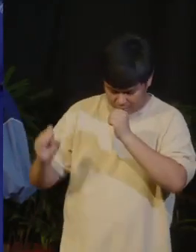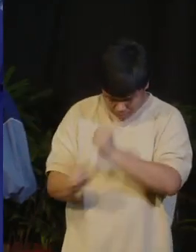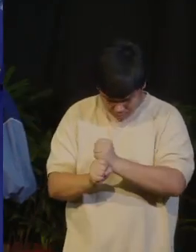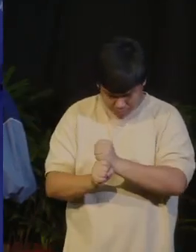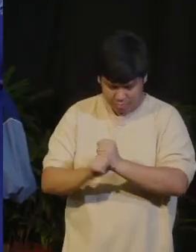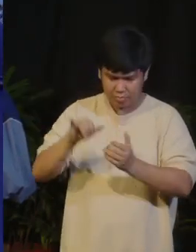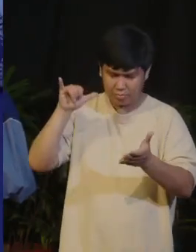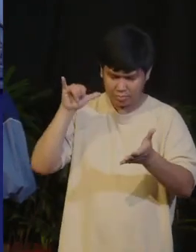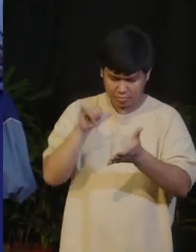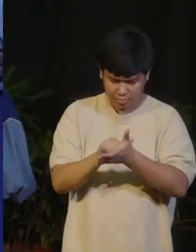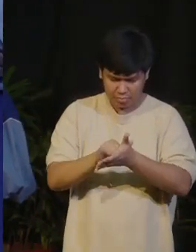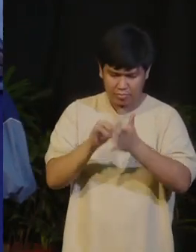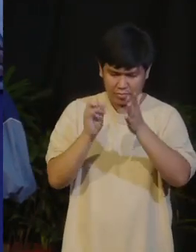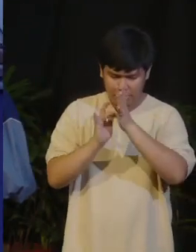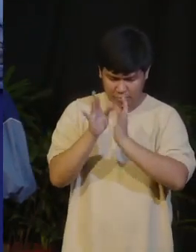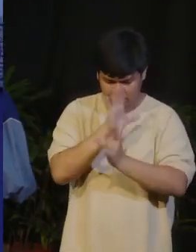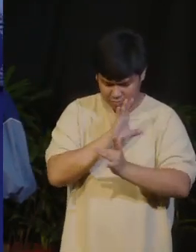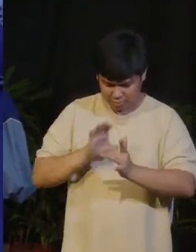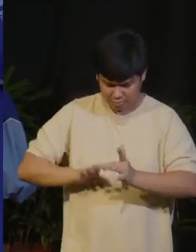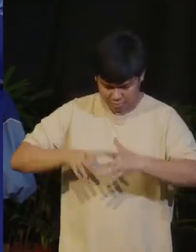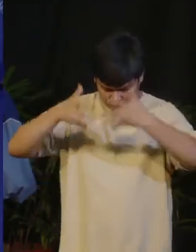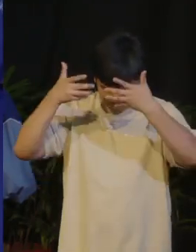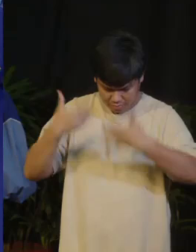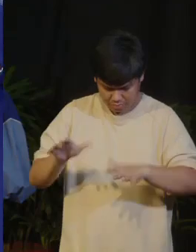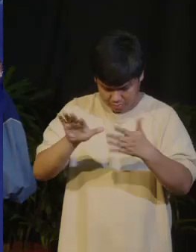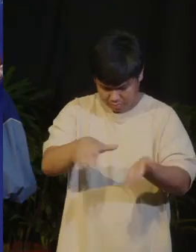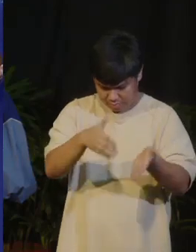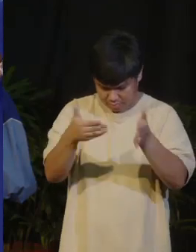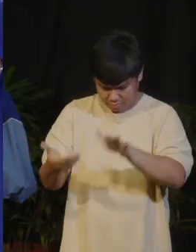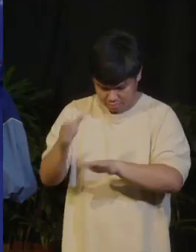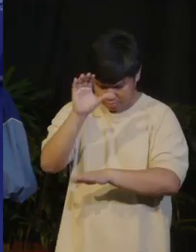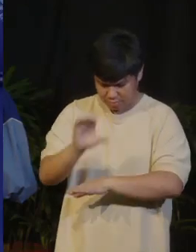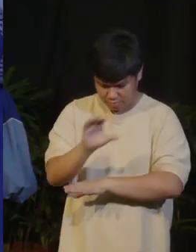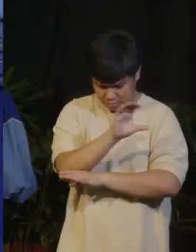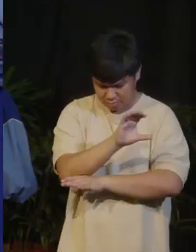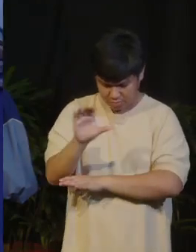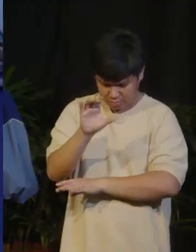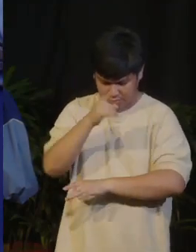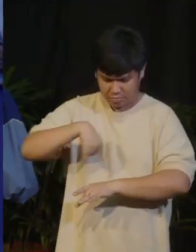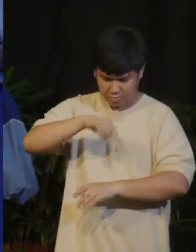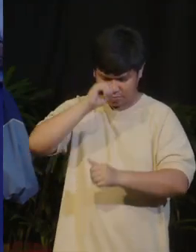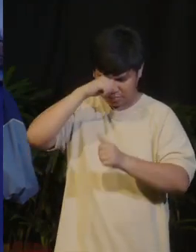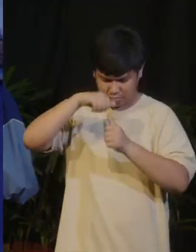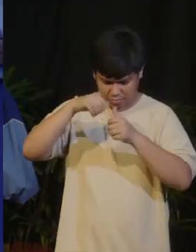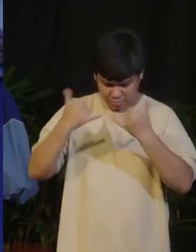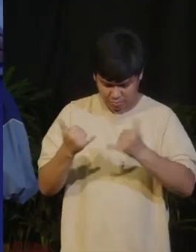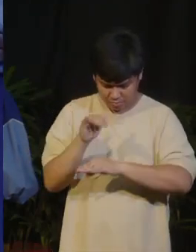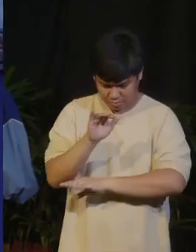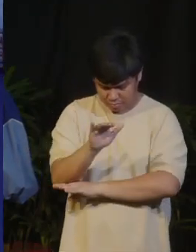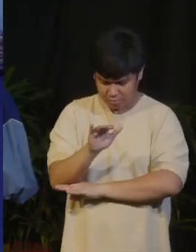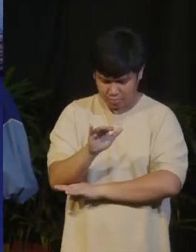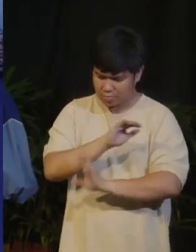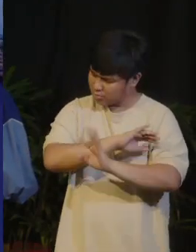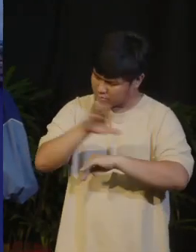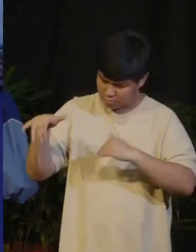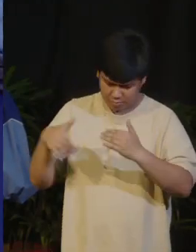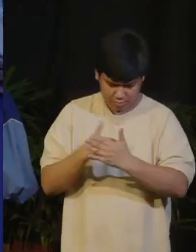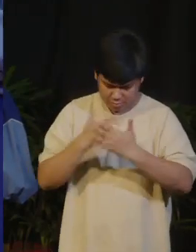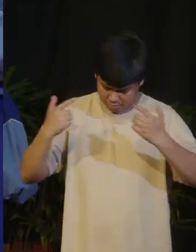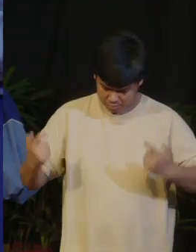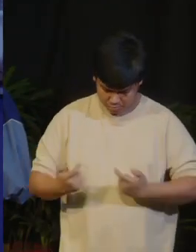sa ginawa na pagkamatay ni Jesus sa krus na aming inaalala ngayong hapong ito, ang lahat ng